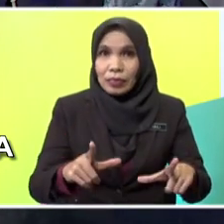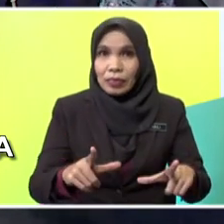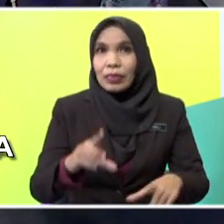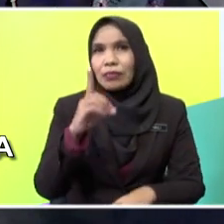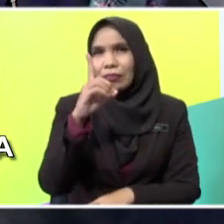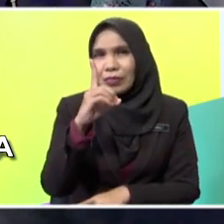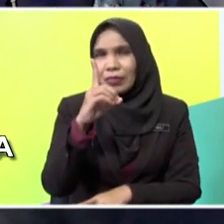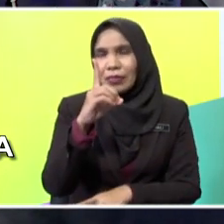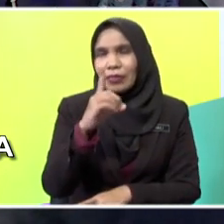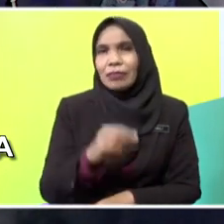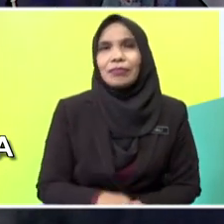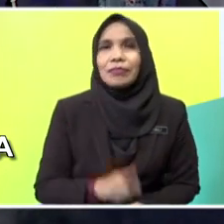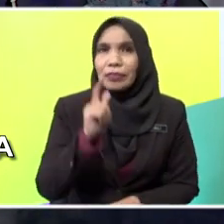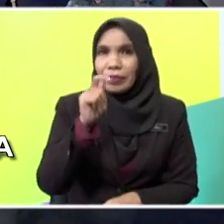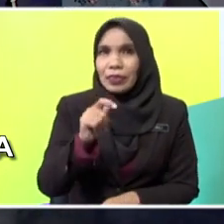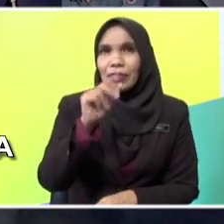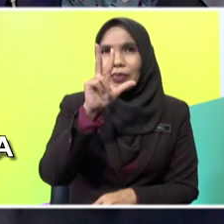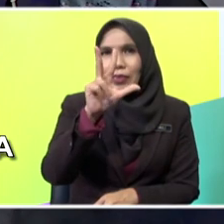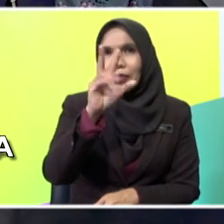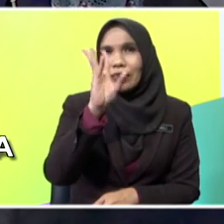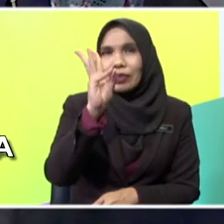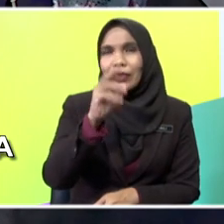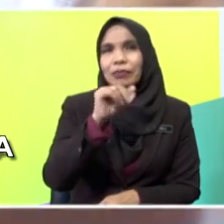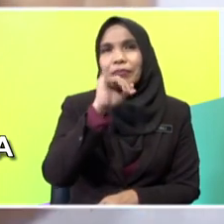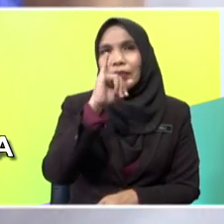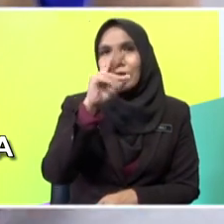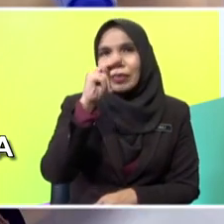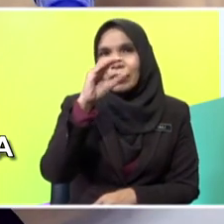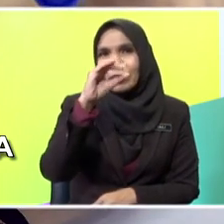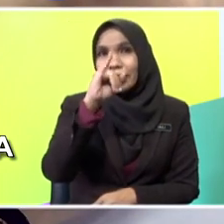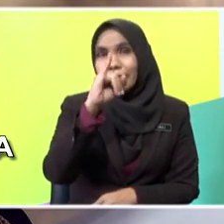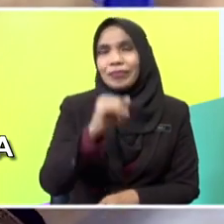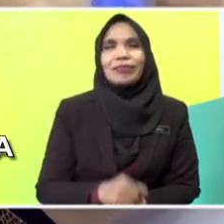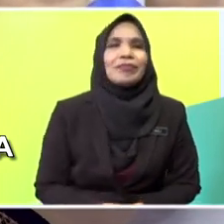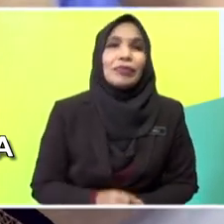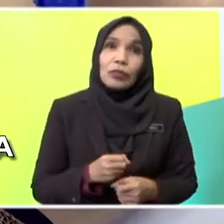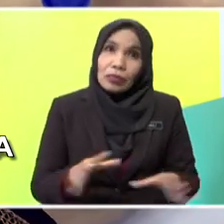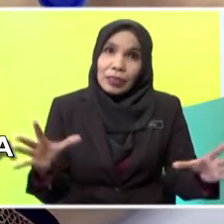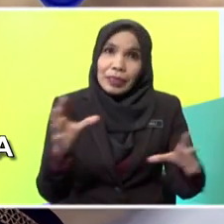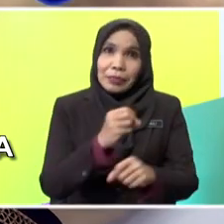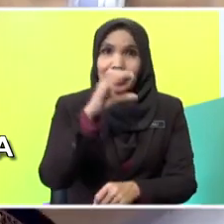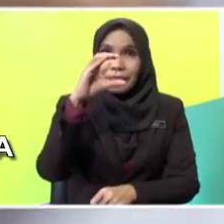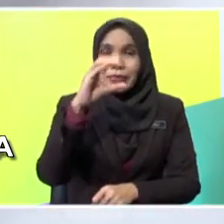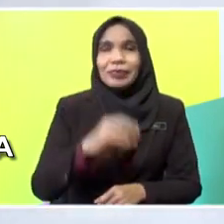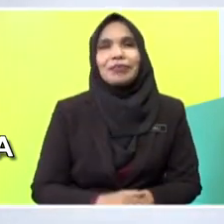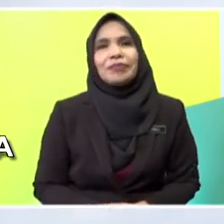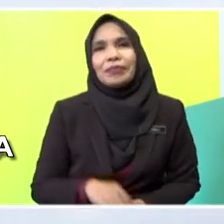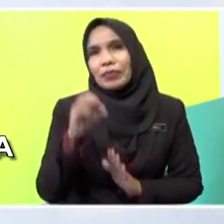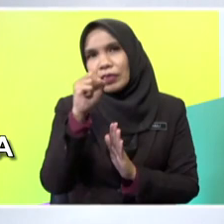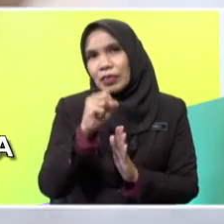dekat 36 inci. Macam ni cikgu. Ha, dah dapat dah C. Dah ada 36. Semudah sini. A B